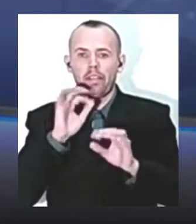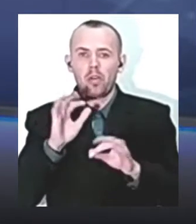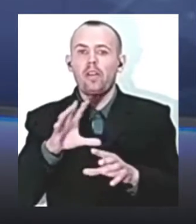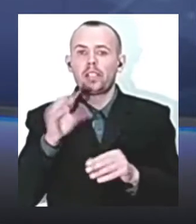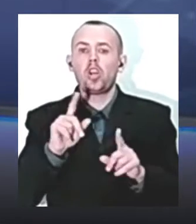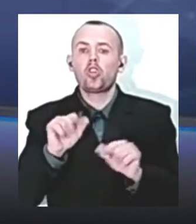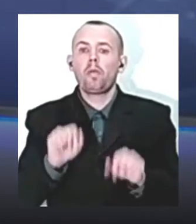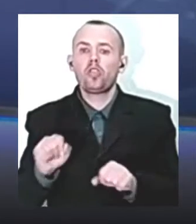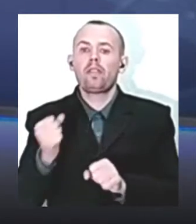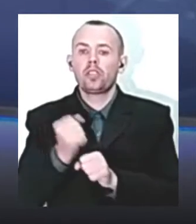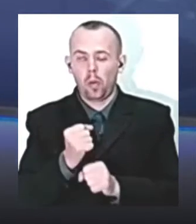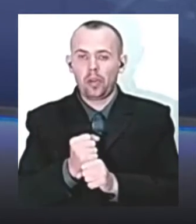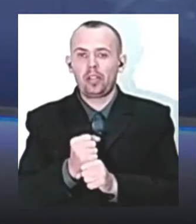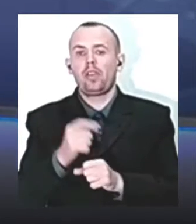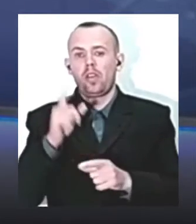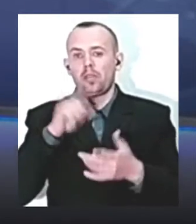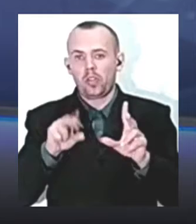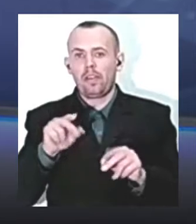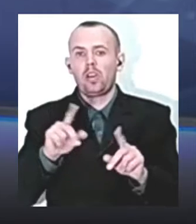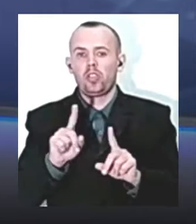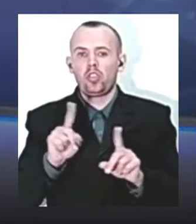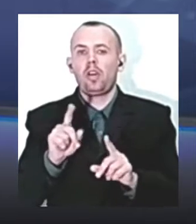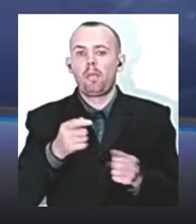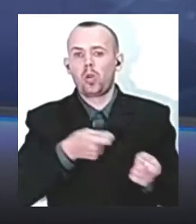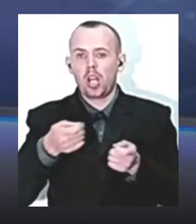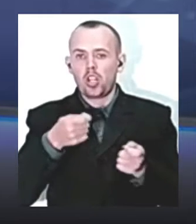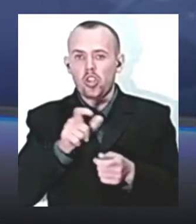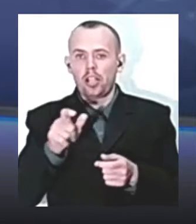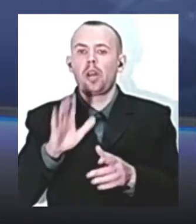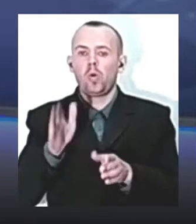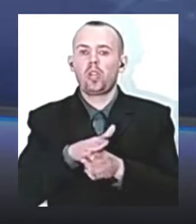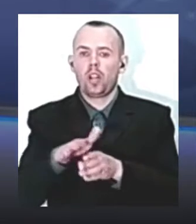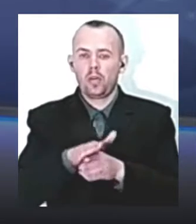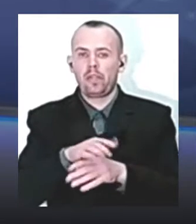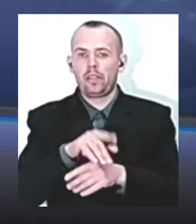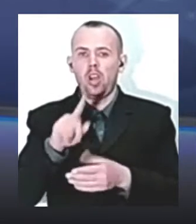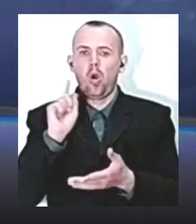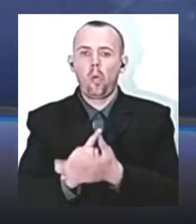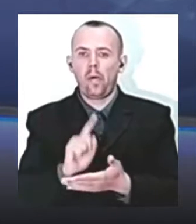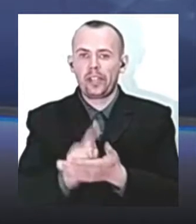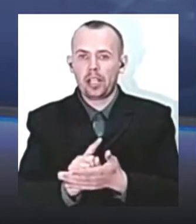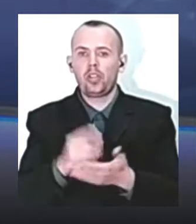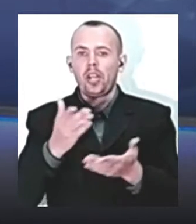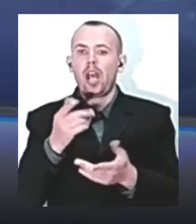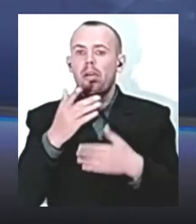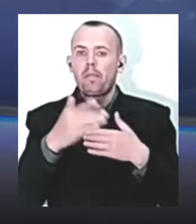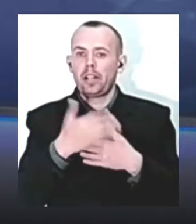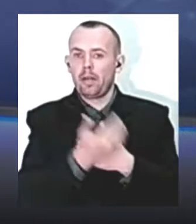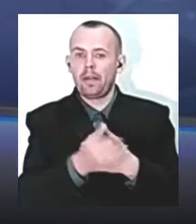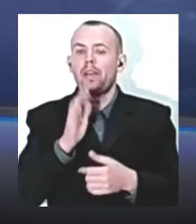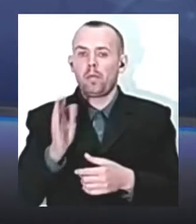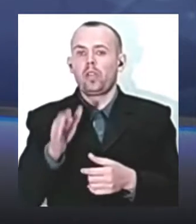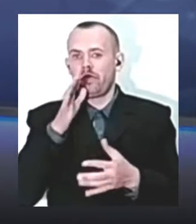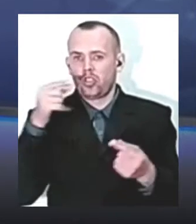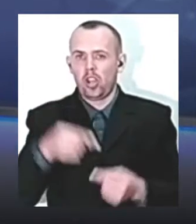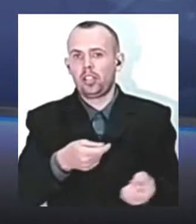зробили. Сподіваюся, що постачальники будуть дотримуватись тих зобов'язань, які є перед ними, і будуть вчасно постачати до